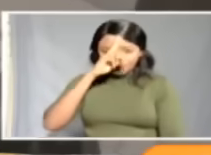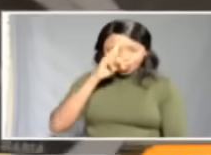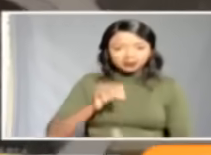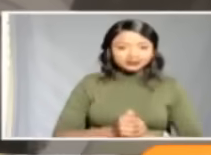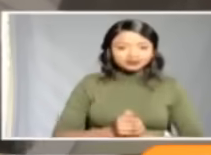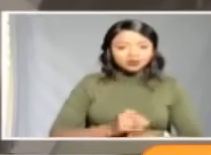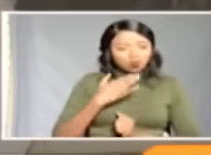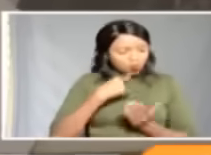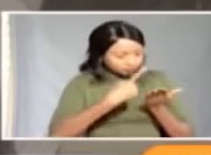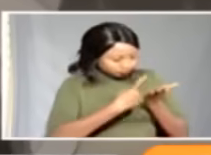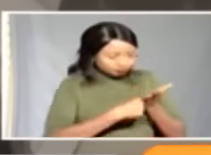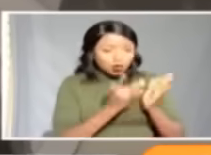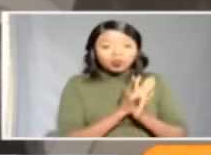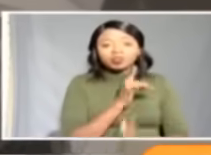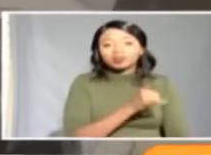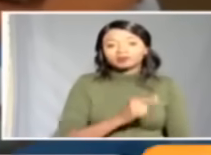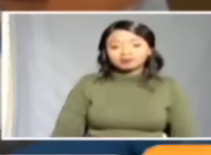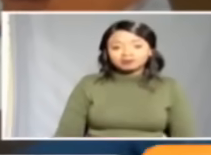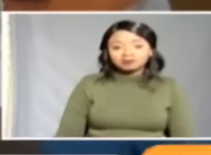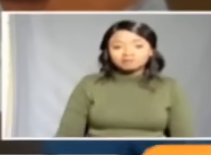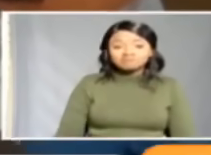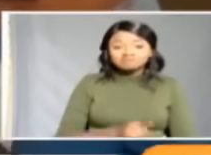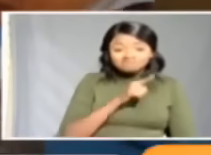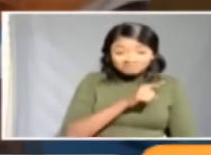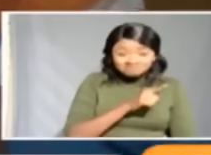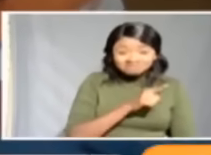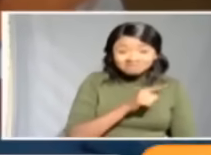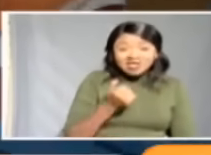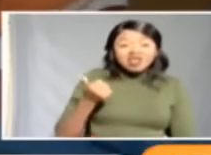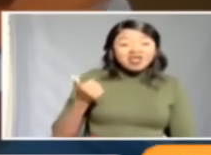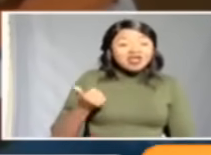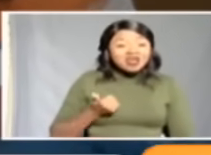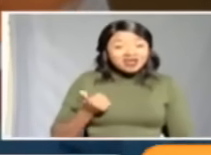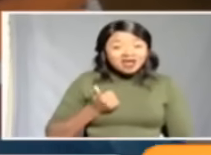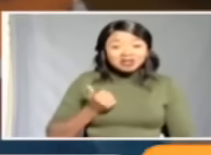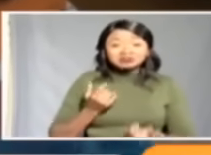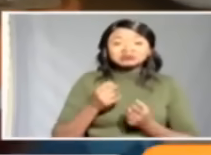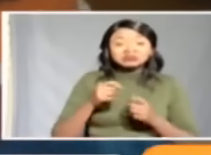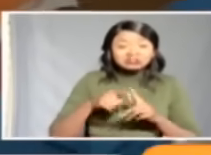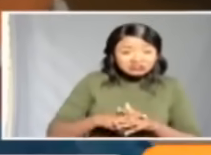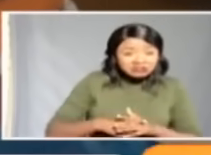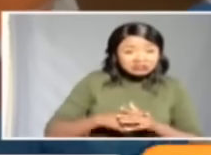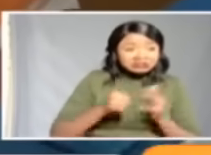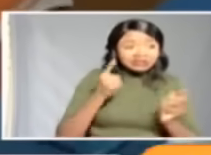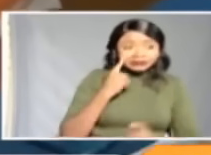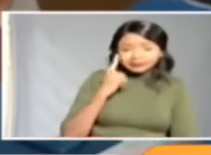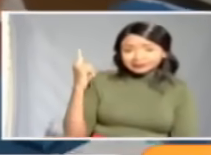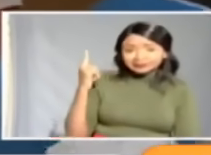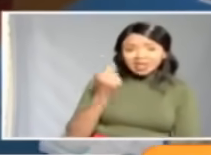Hata usiweza kuko na kungoja. Na hafla mshukiwa anaanza kujitibu.